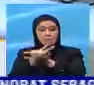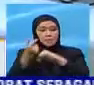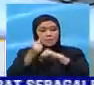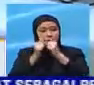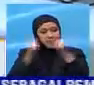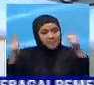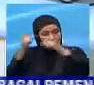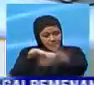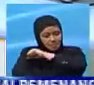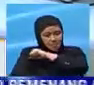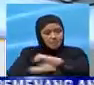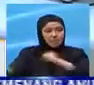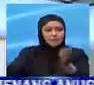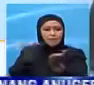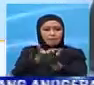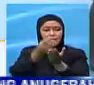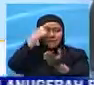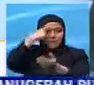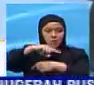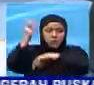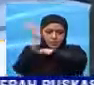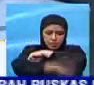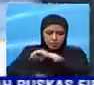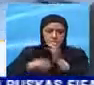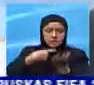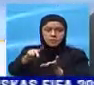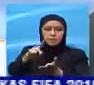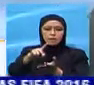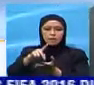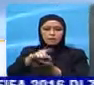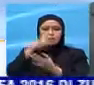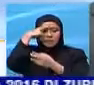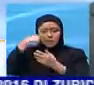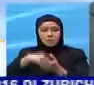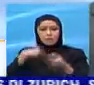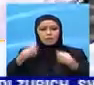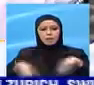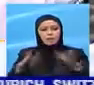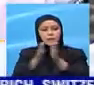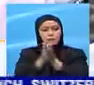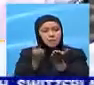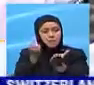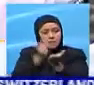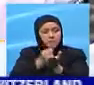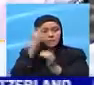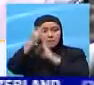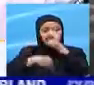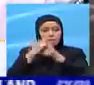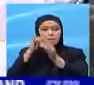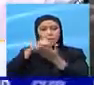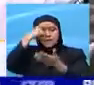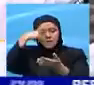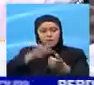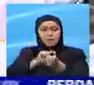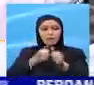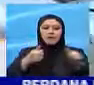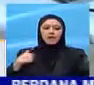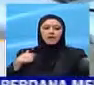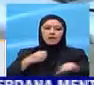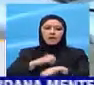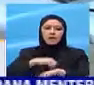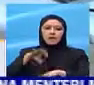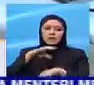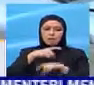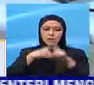Cadangan mengenakan denda kepada pemegang pasport antarabangsa itu juga bagi mengelak pembaziran kepada Jabatan